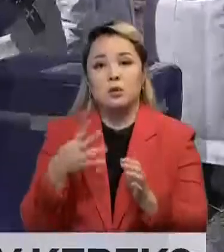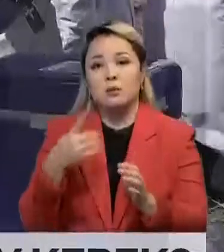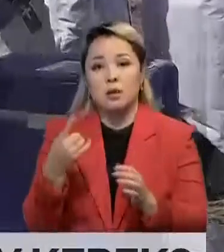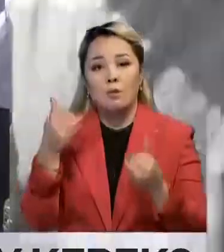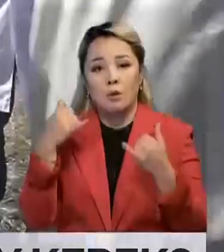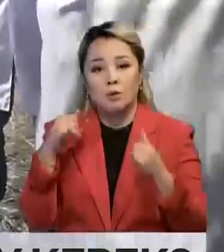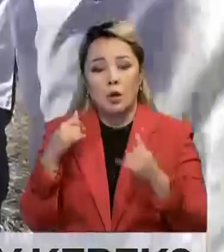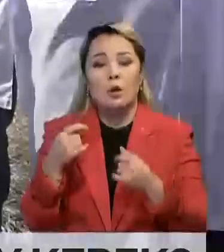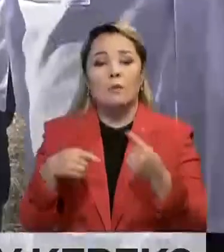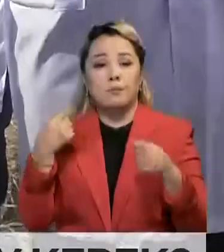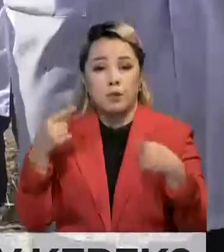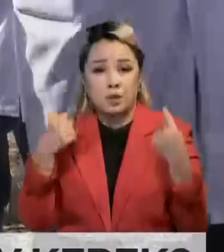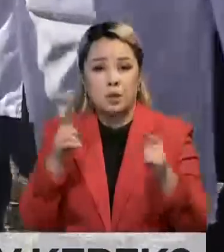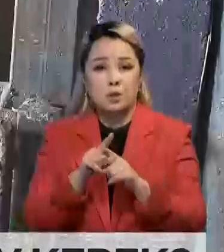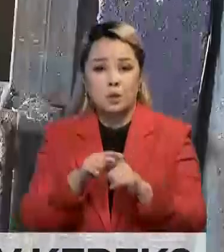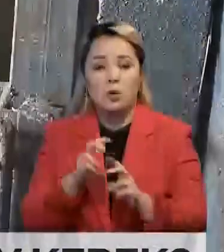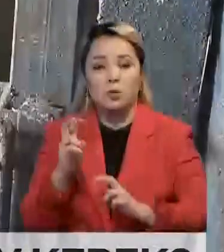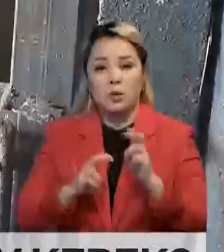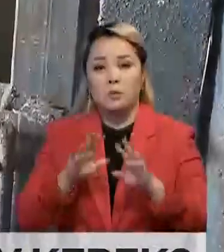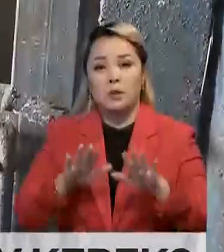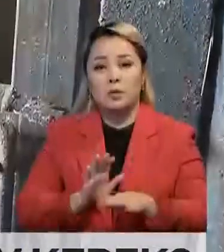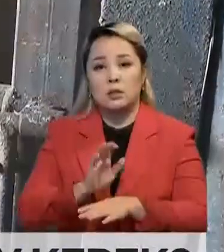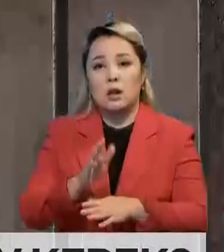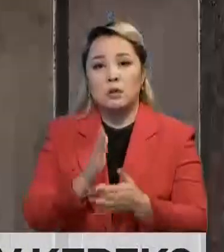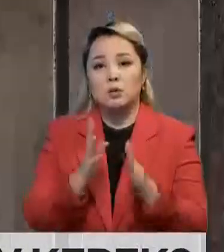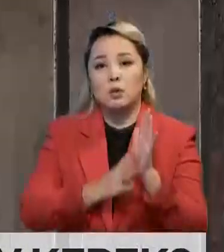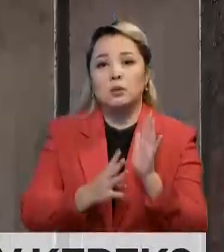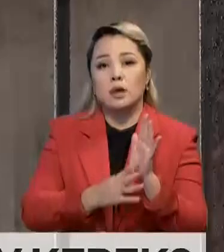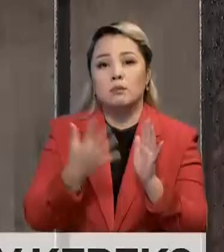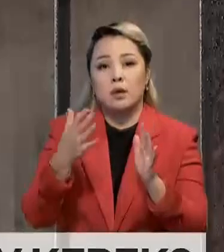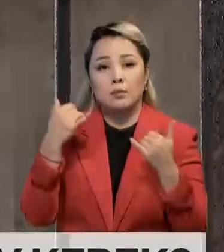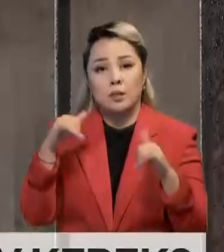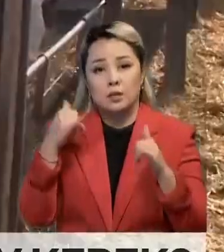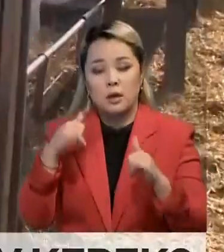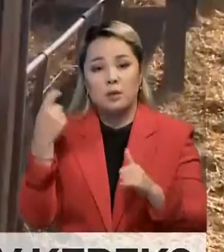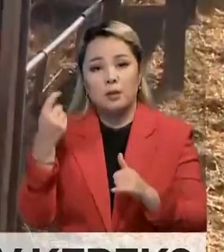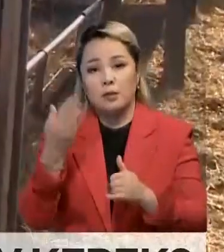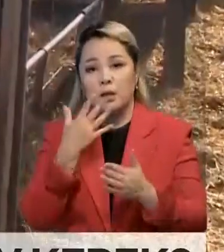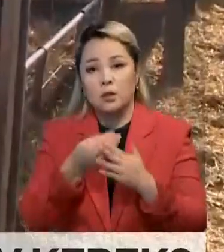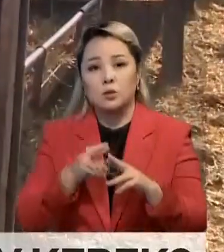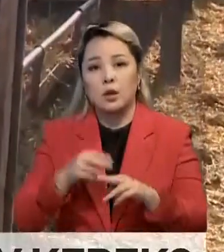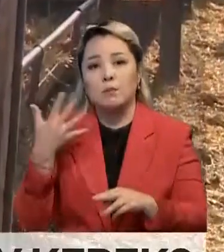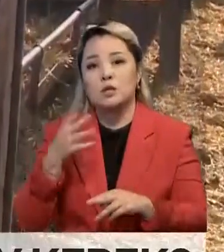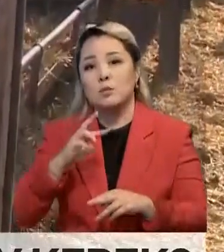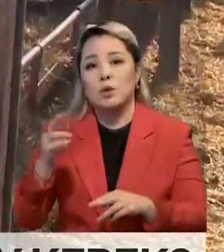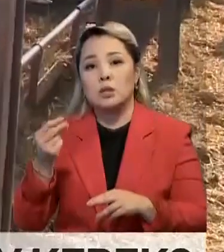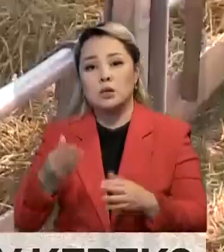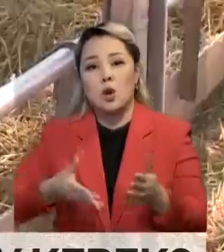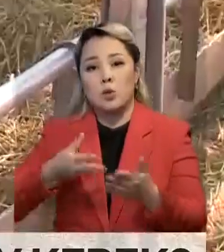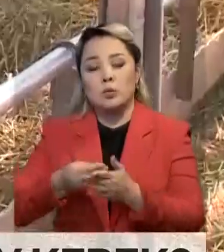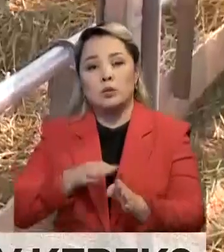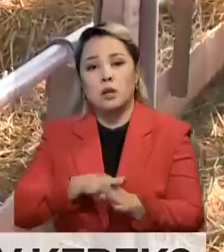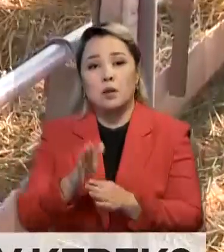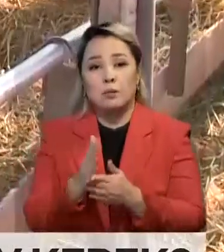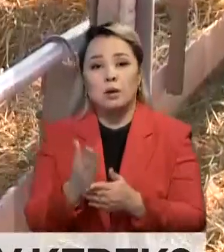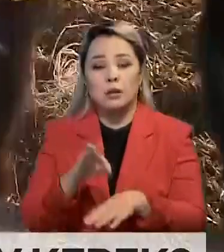бас ұсақ мал ет өңдеу кәсіпорындарына жеткізіліпті. 95 бас малдың иесіне 5 миллион теңгедей өтемақы төленген.